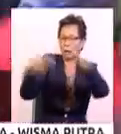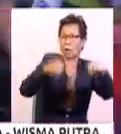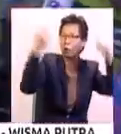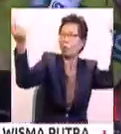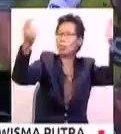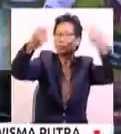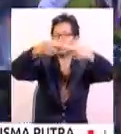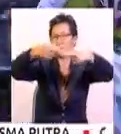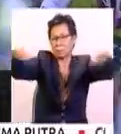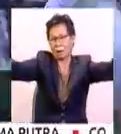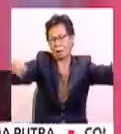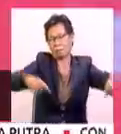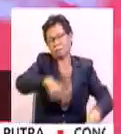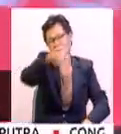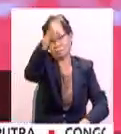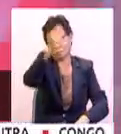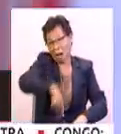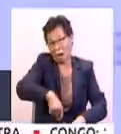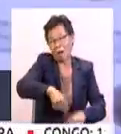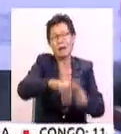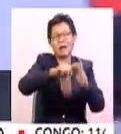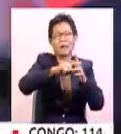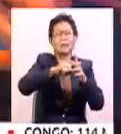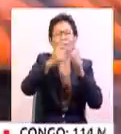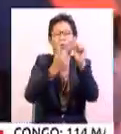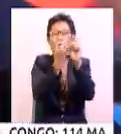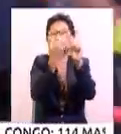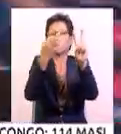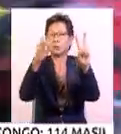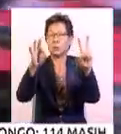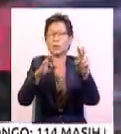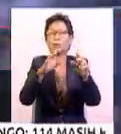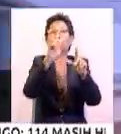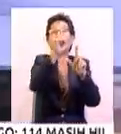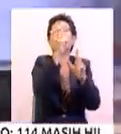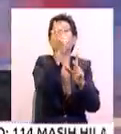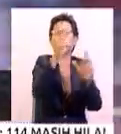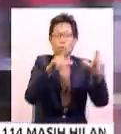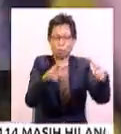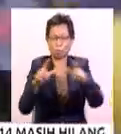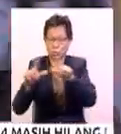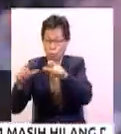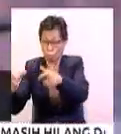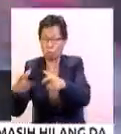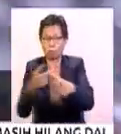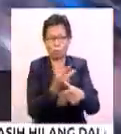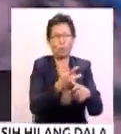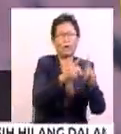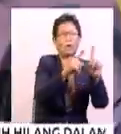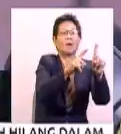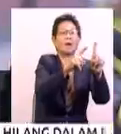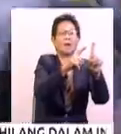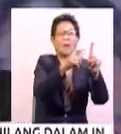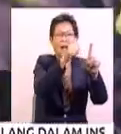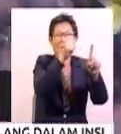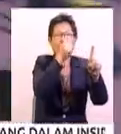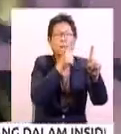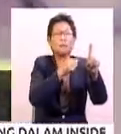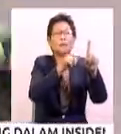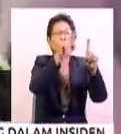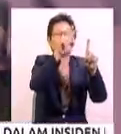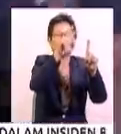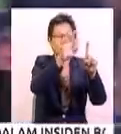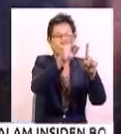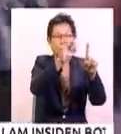upacara pelepasan. CIMB Cycle 2019 terbahagi kepada dua kategori, Endurance Ride sejauh 160 km dan kategori